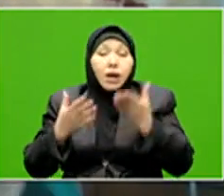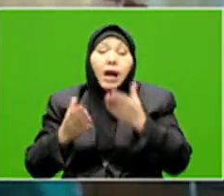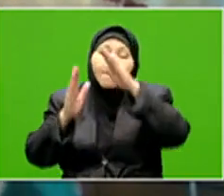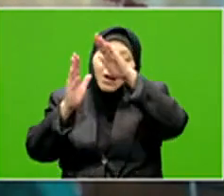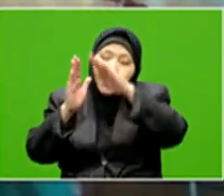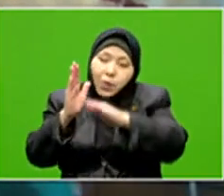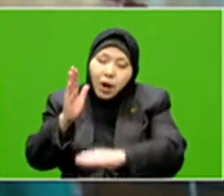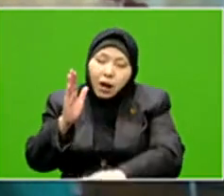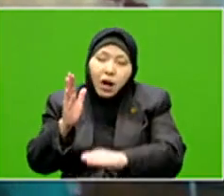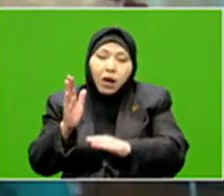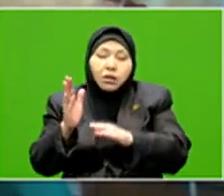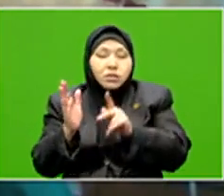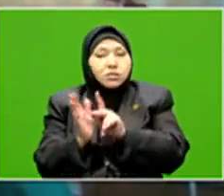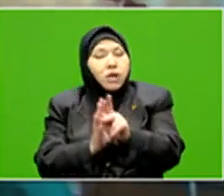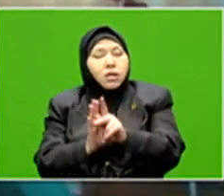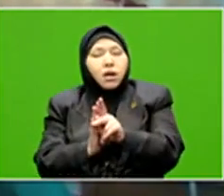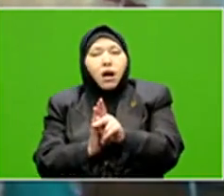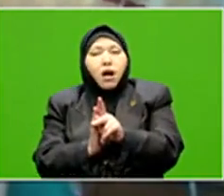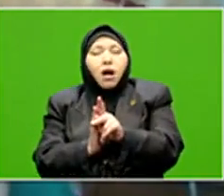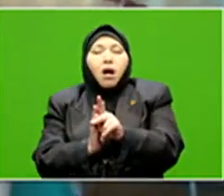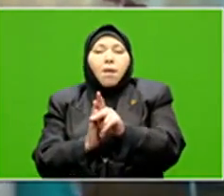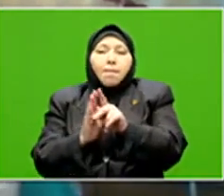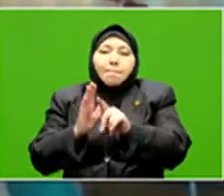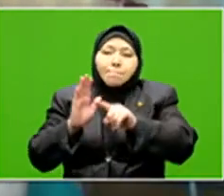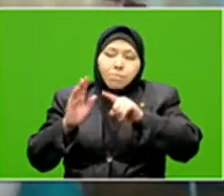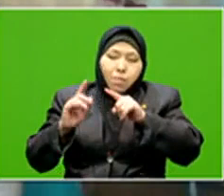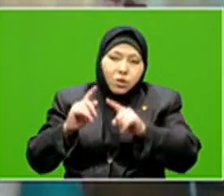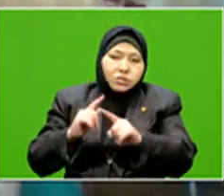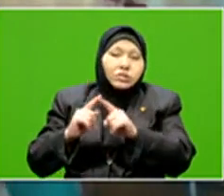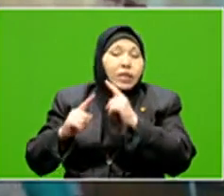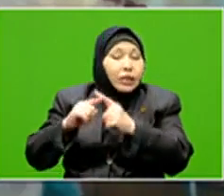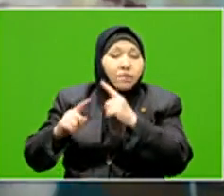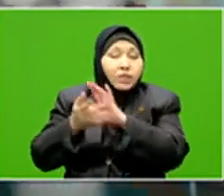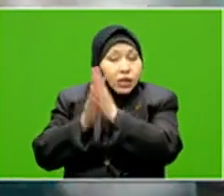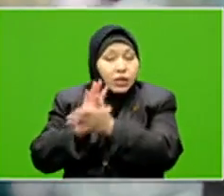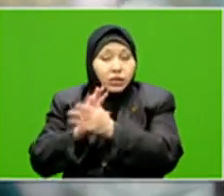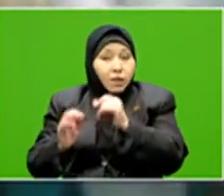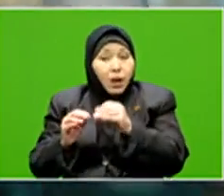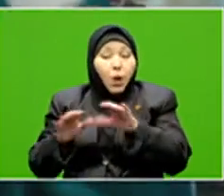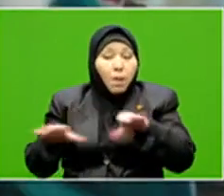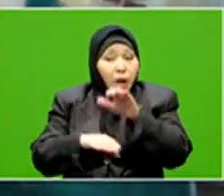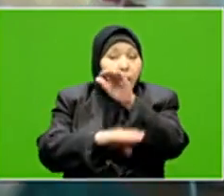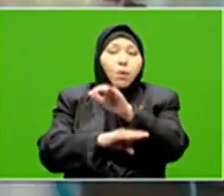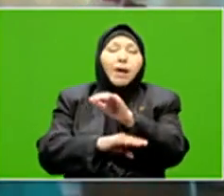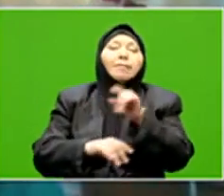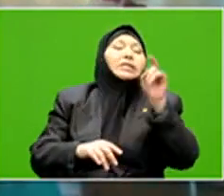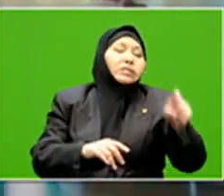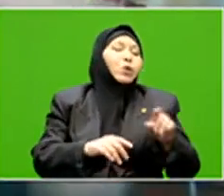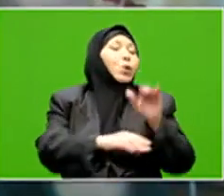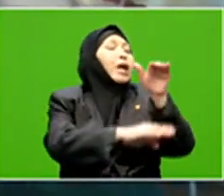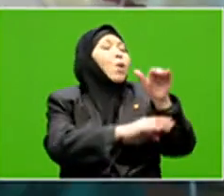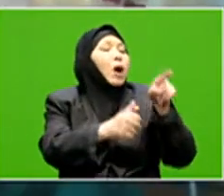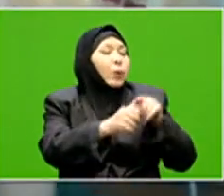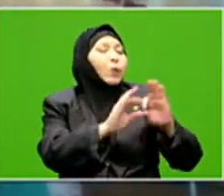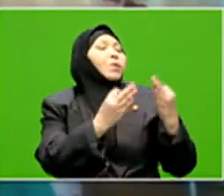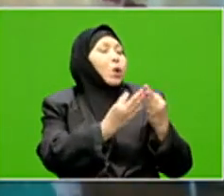mengurangkan impak yang kontra. Kalau kita buat dakwah, orang kata sebelum kau pergi dakwah kami, dakwah dulu wali keluarga kau, dakwah